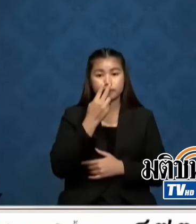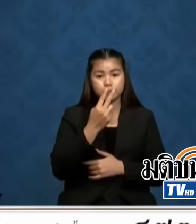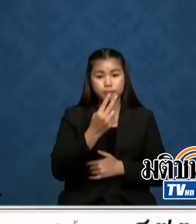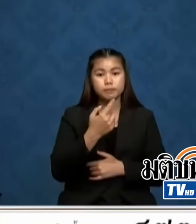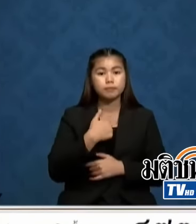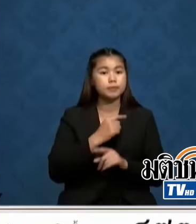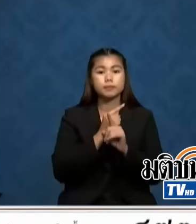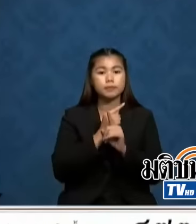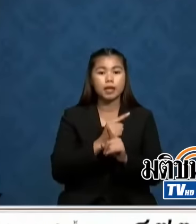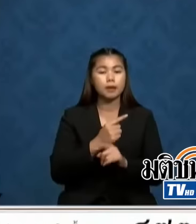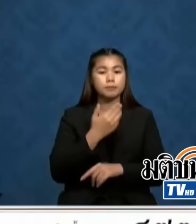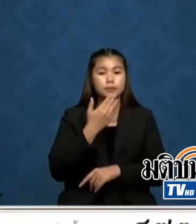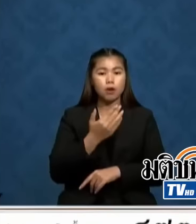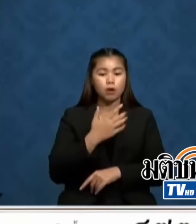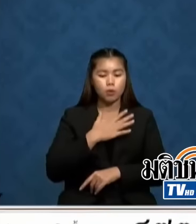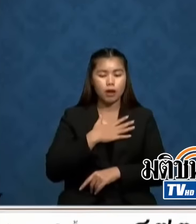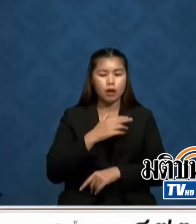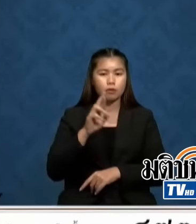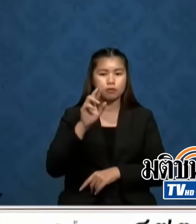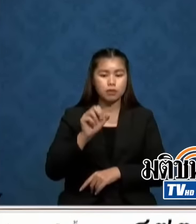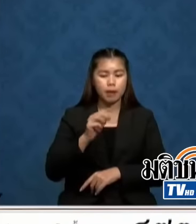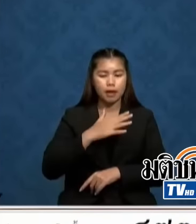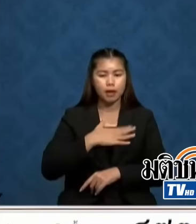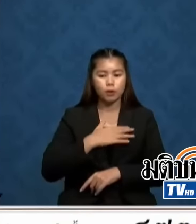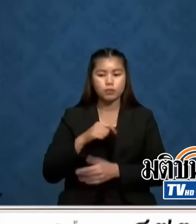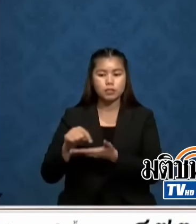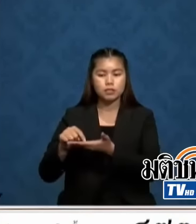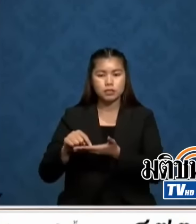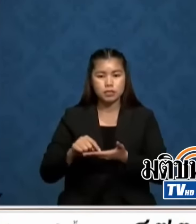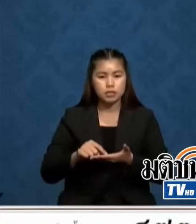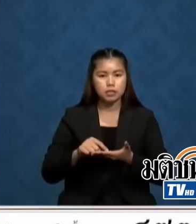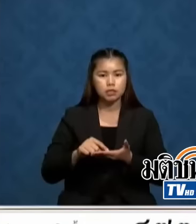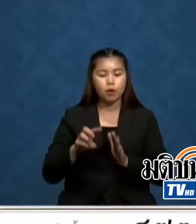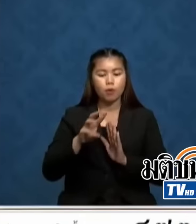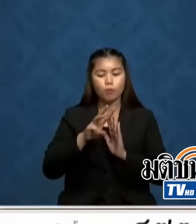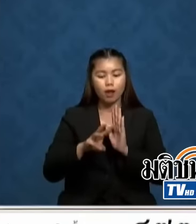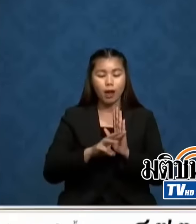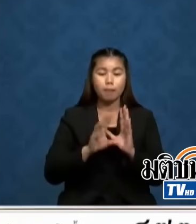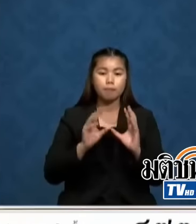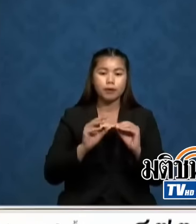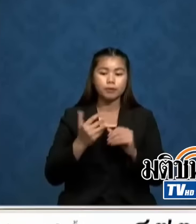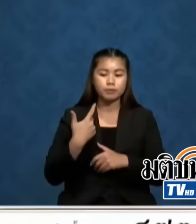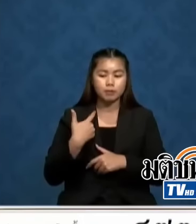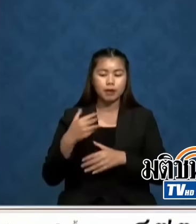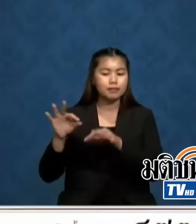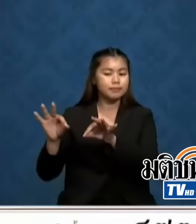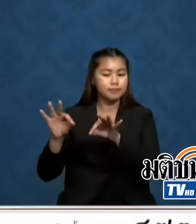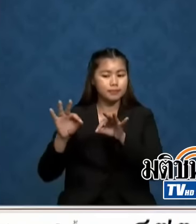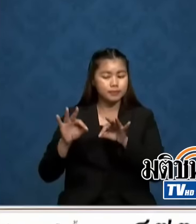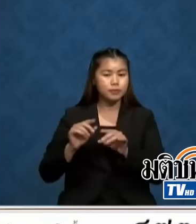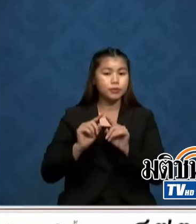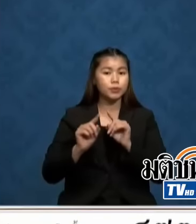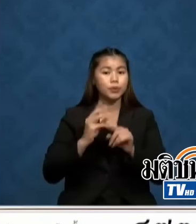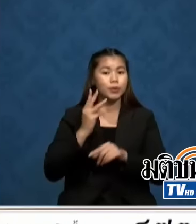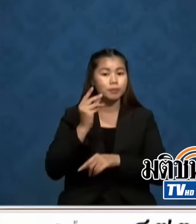ว่าสภาเราจะมีการยื่นยติเข้าสู่ระเบียบวาระพิจารณาเรื่องนี้เมื่อไหร่ยัง